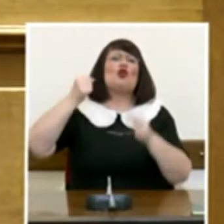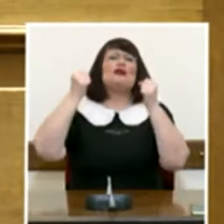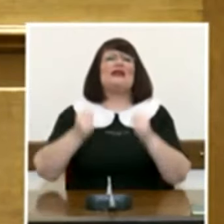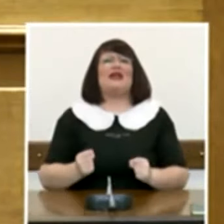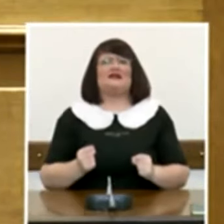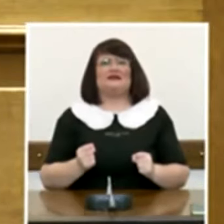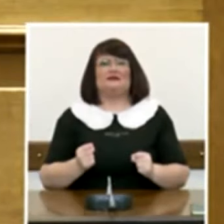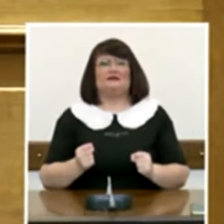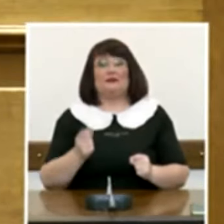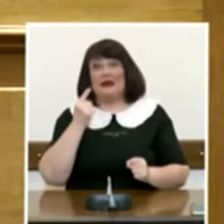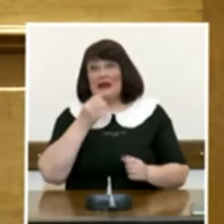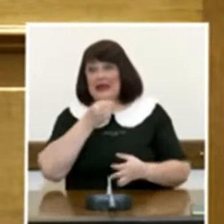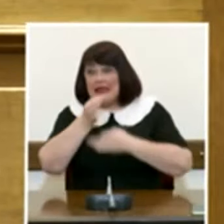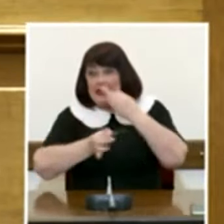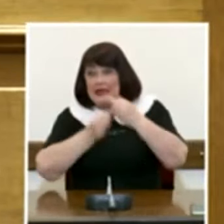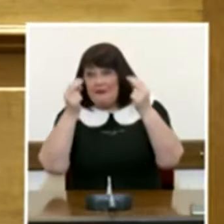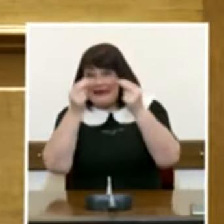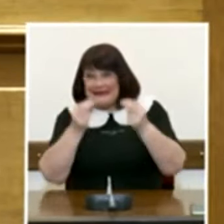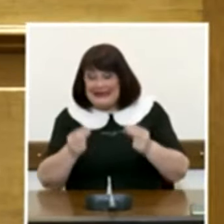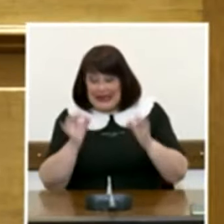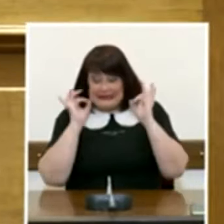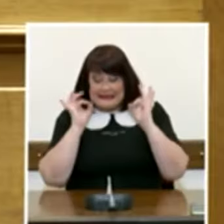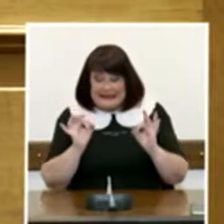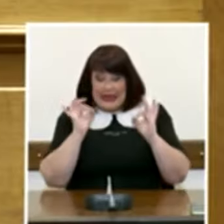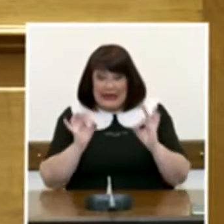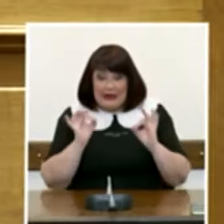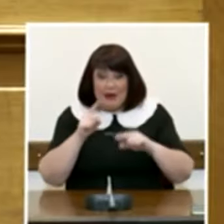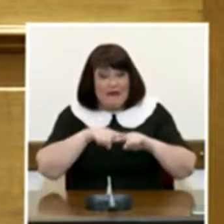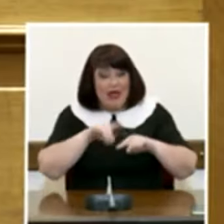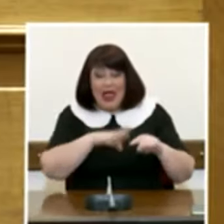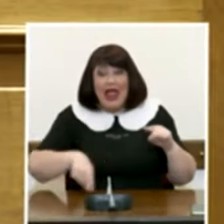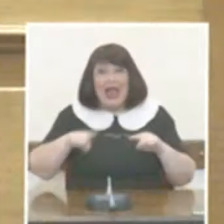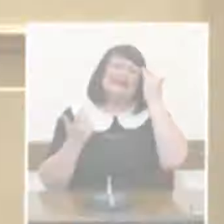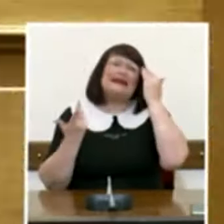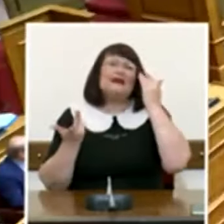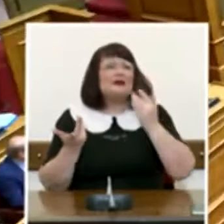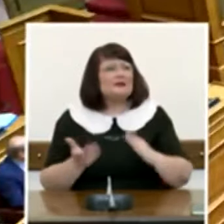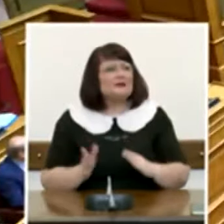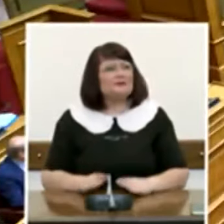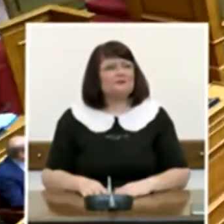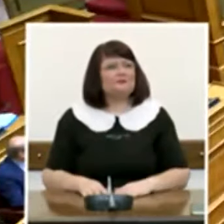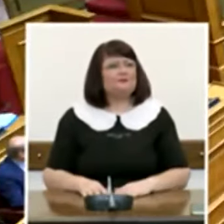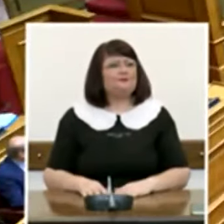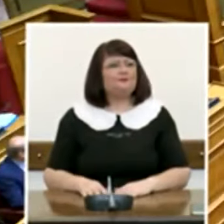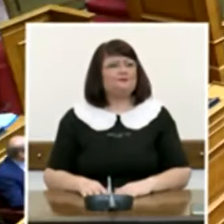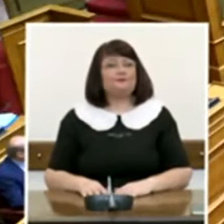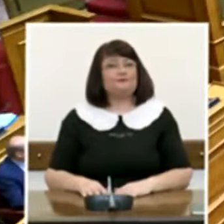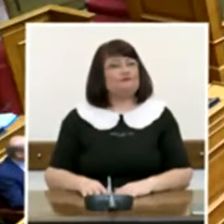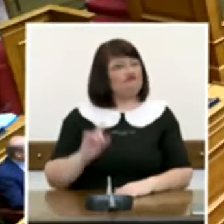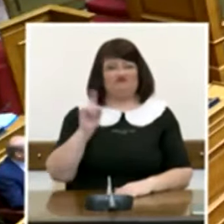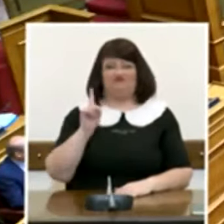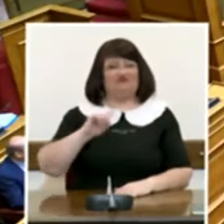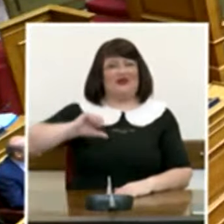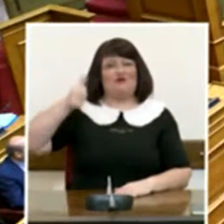απέδειξα με συγκεκριμένα στοιχεία ότι η Ελλάδα δεν είναι πρωταθλήτρια στην ακρίβεια. Δεν είναι πρωταθλήτρια στην